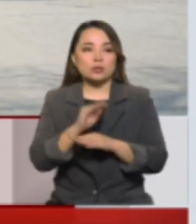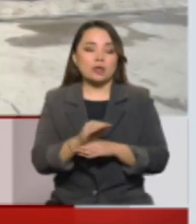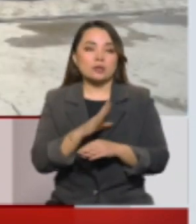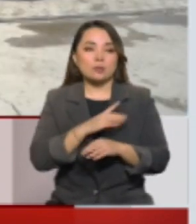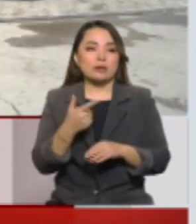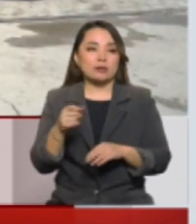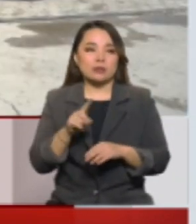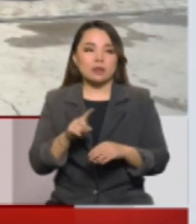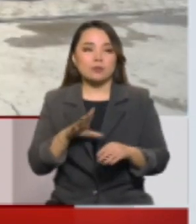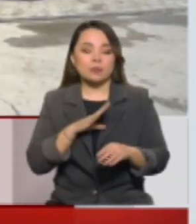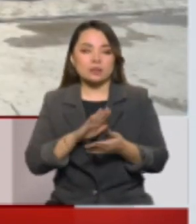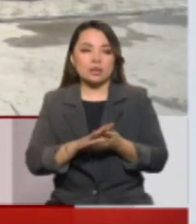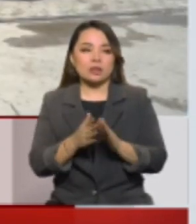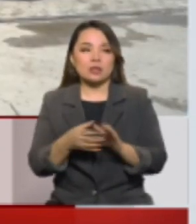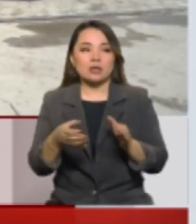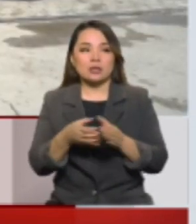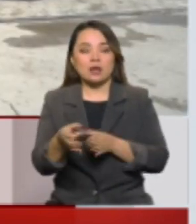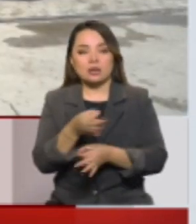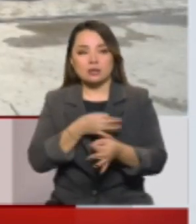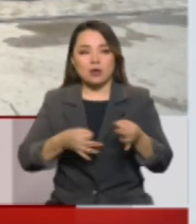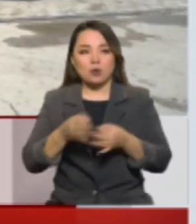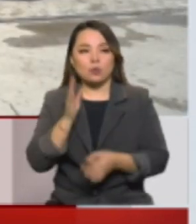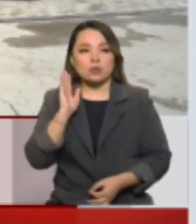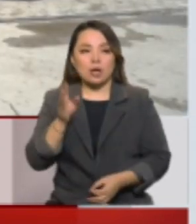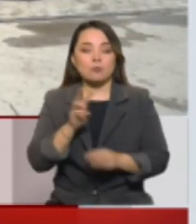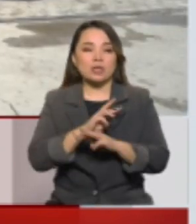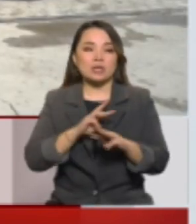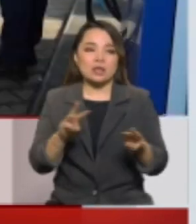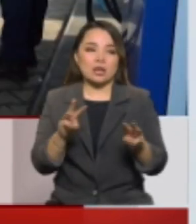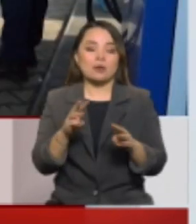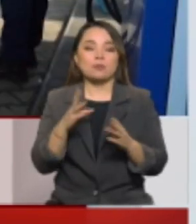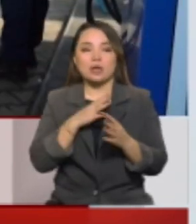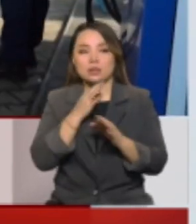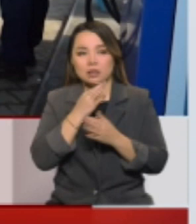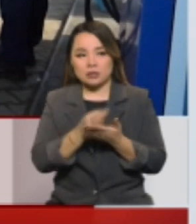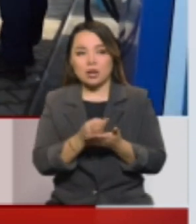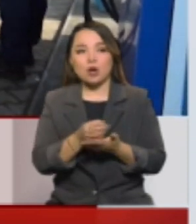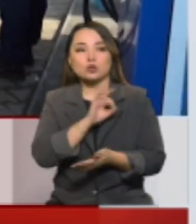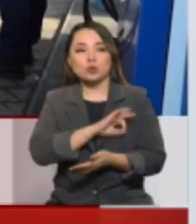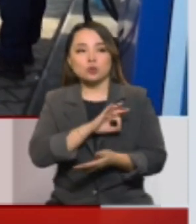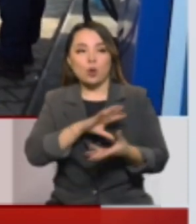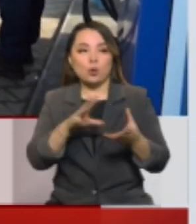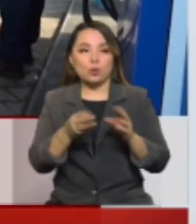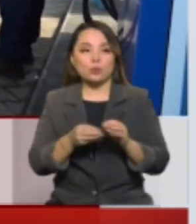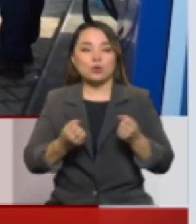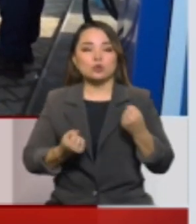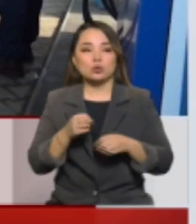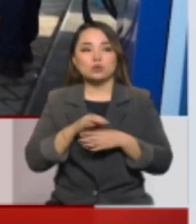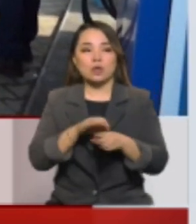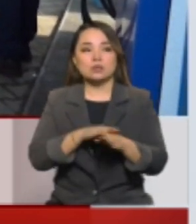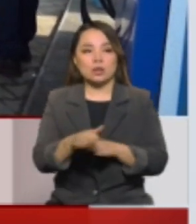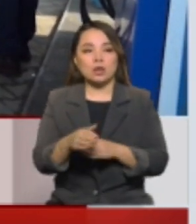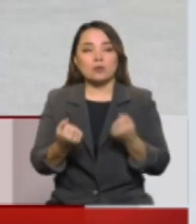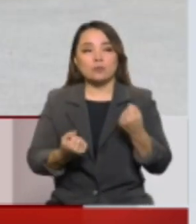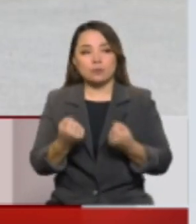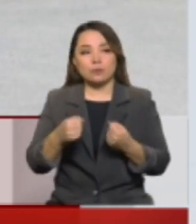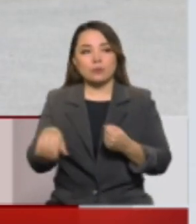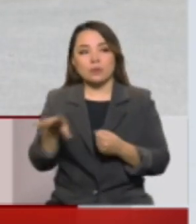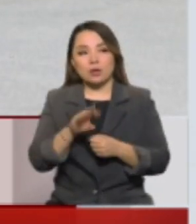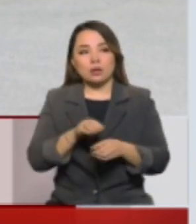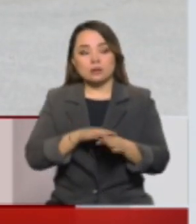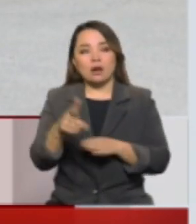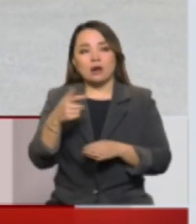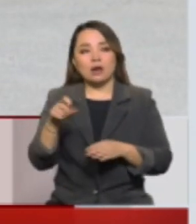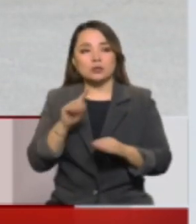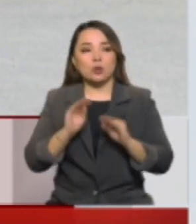сұйытылған отын алу бойынша келіссөздер жүріп жатыр. Министрліктің есебінше тұтыну көлемі жүргізушілердің көліктеріне жаппай